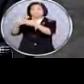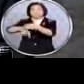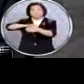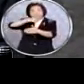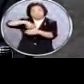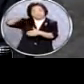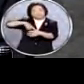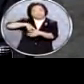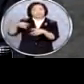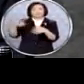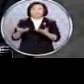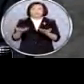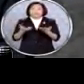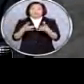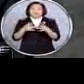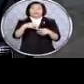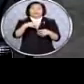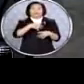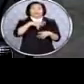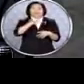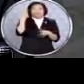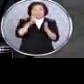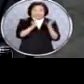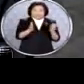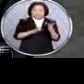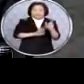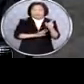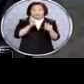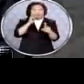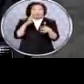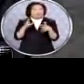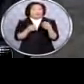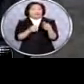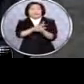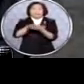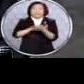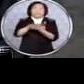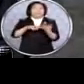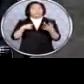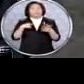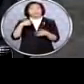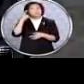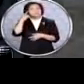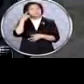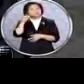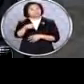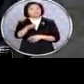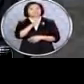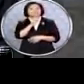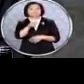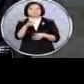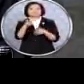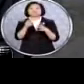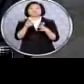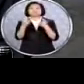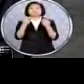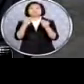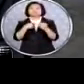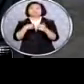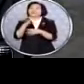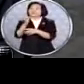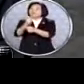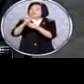在那边纠缠不清，所以这给我们很大的一个教训，就是马主席您也一